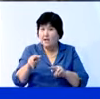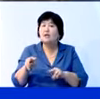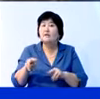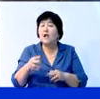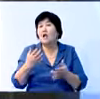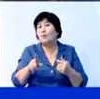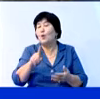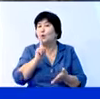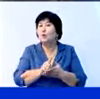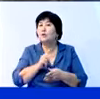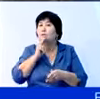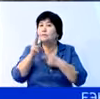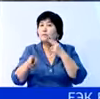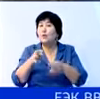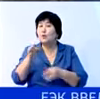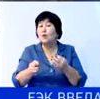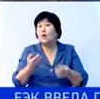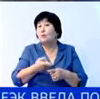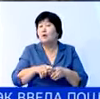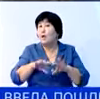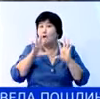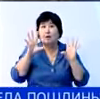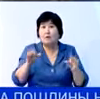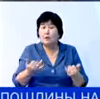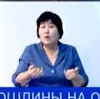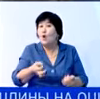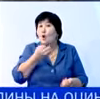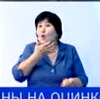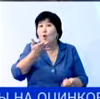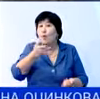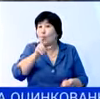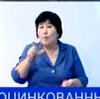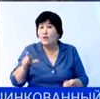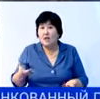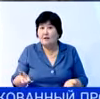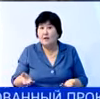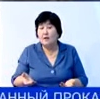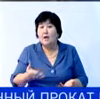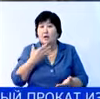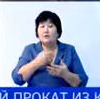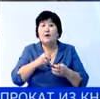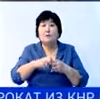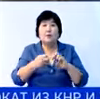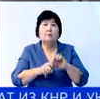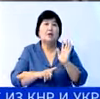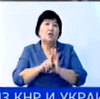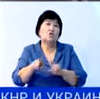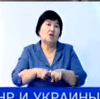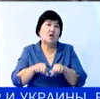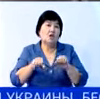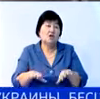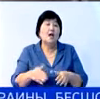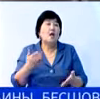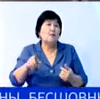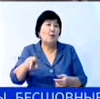отслеживать, либо он должен подать в суд на него, потому что вообще уже любой человек свои проблемы начинает так решать. Поэтому